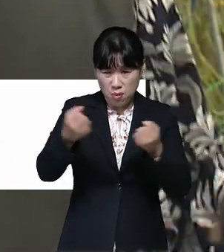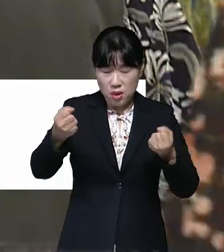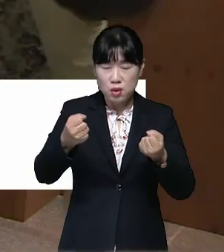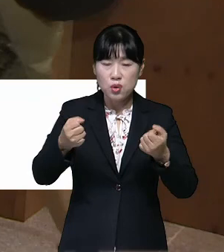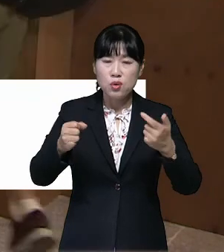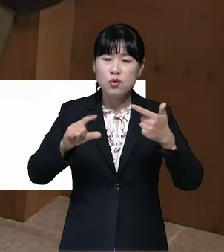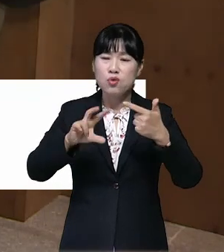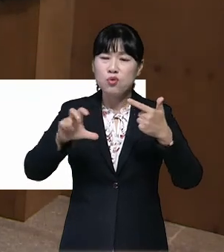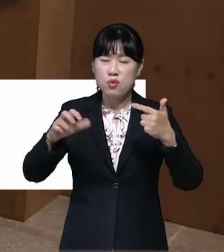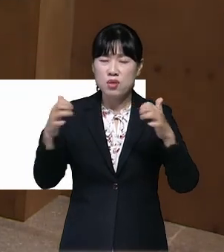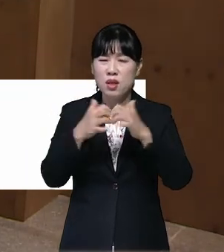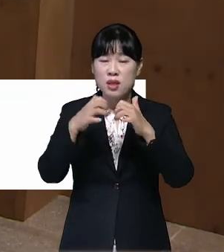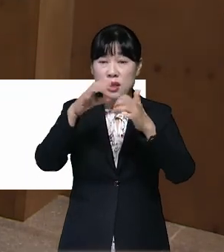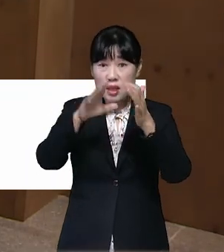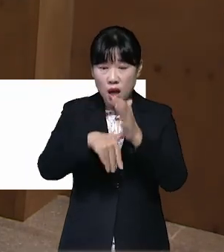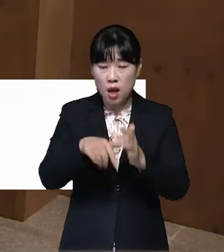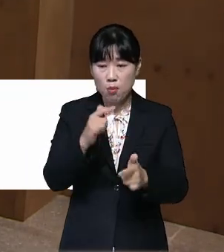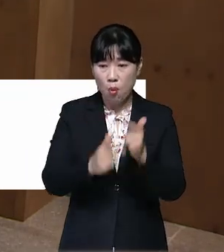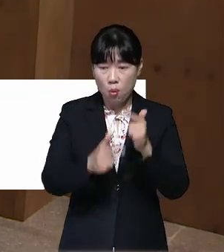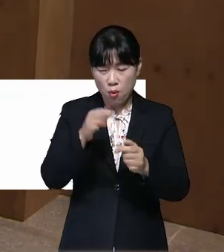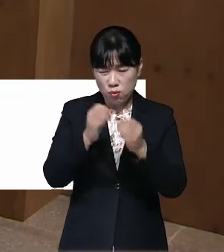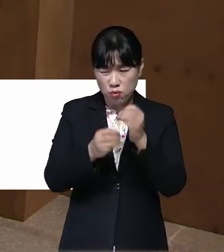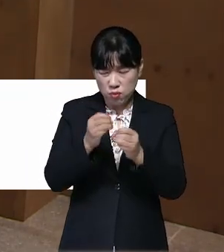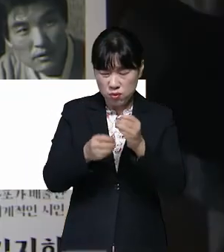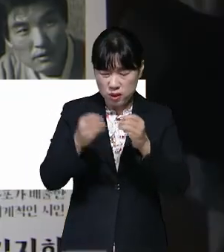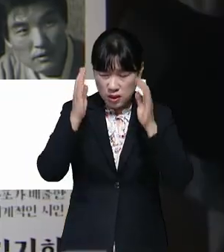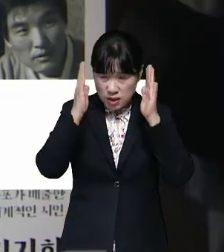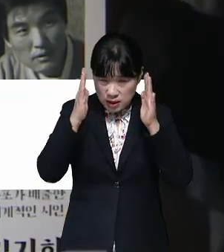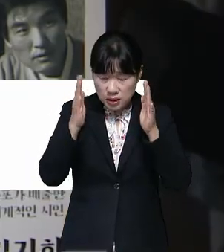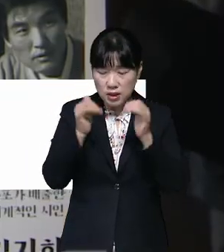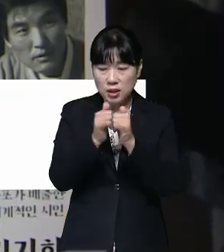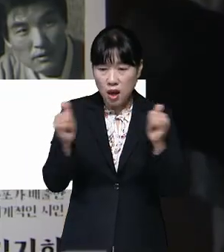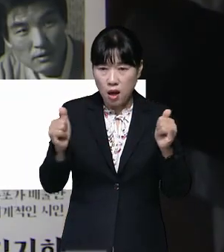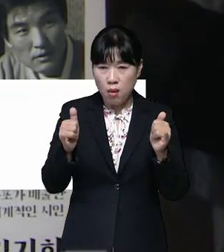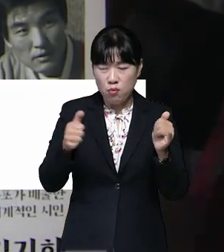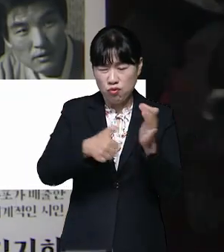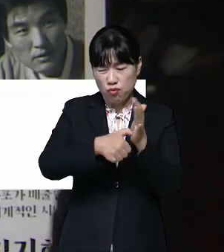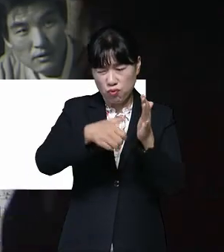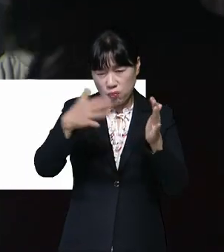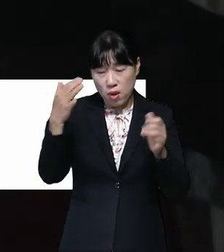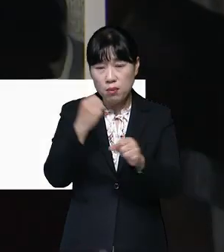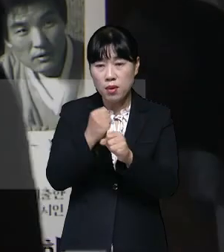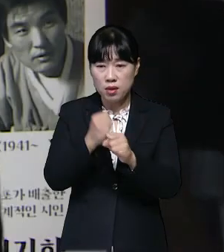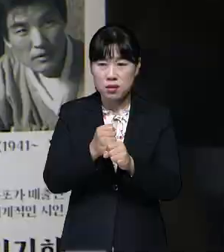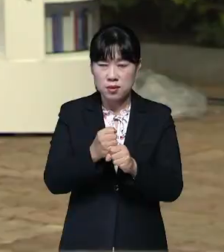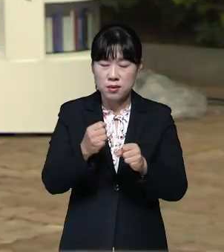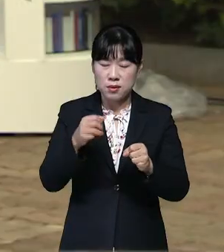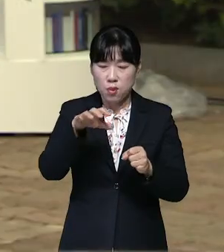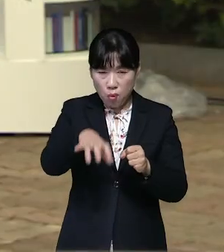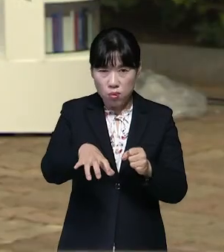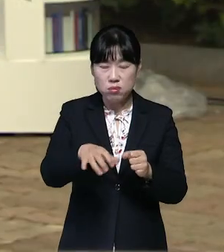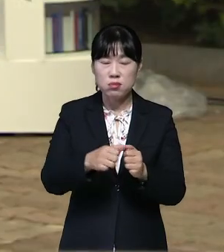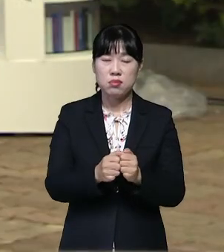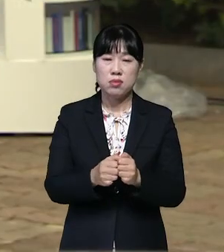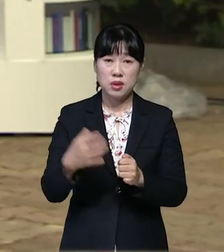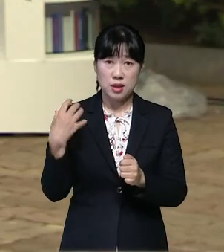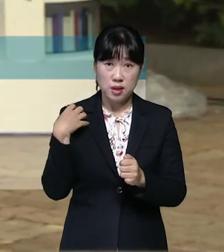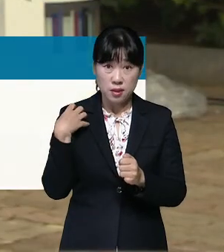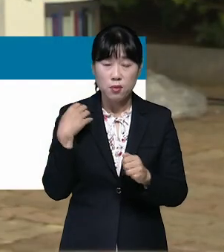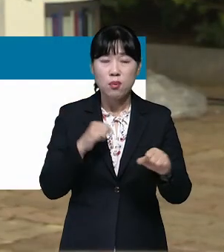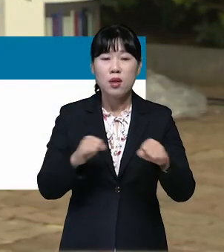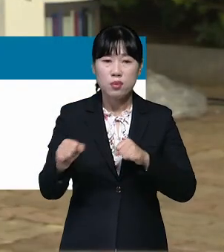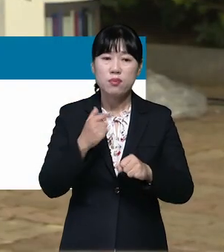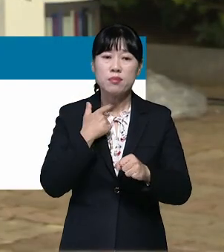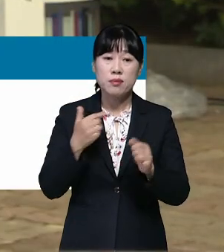6.25전쟁 시기. 목포는 걸출한 문학가를 배출하며 근대 문학의 산파 역할을 했습니다. 문학 자원을